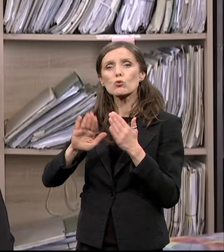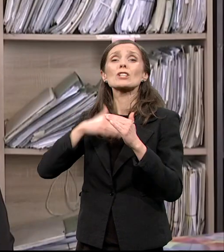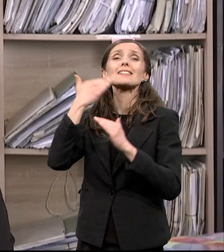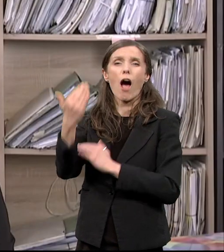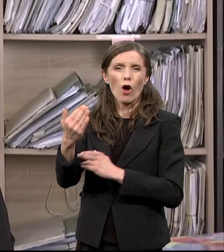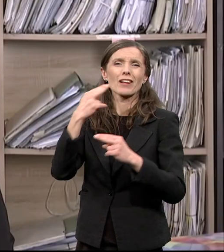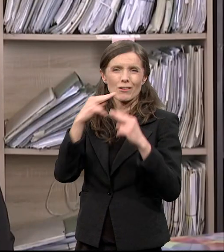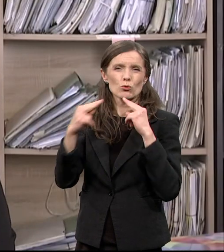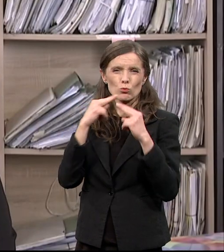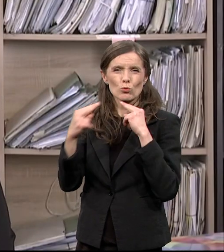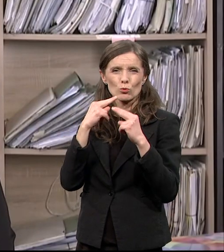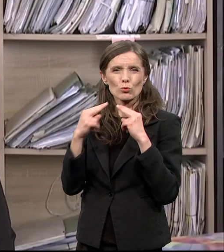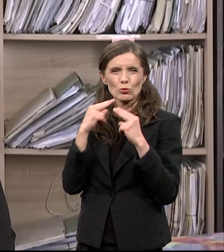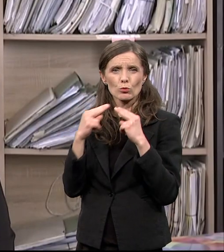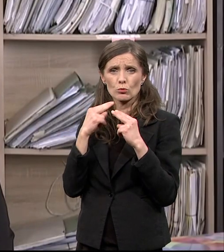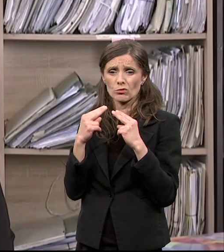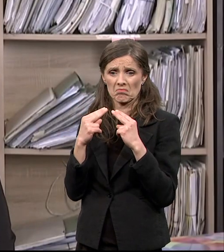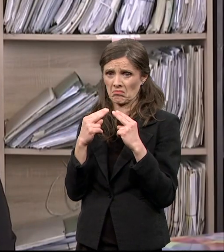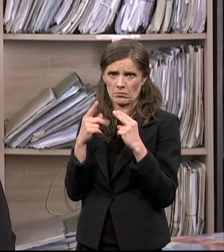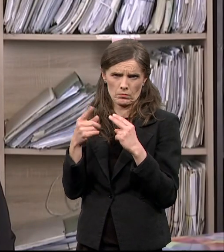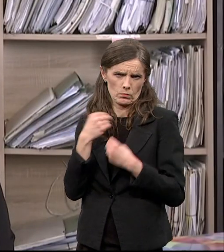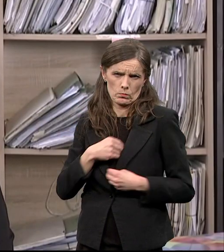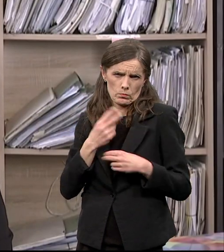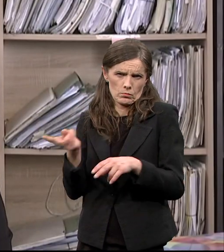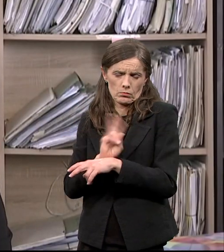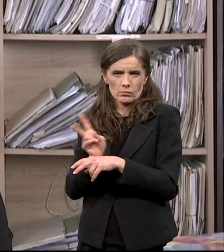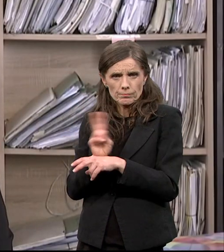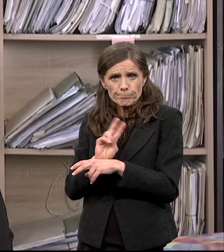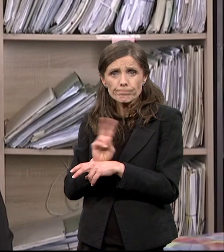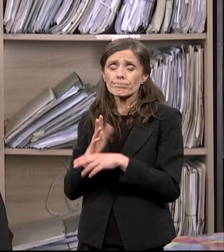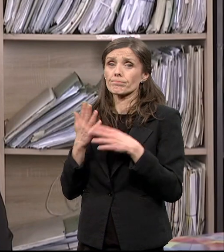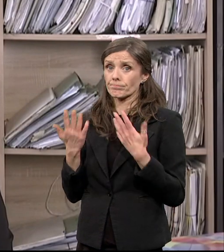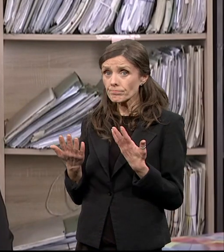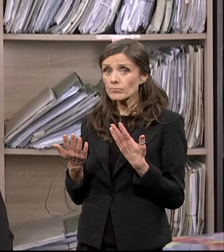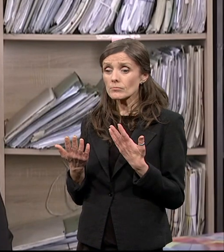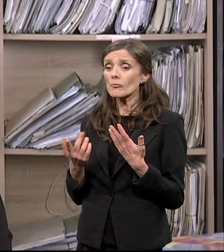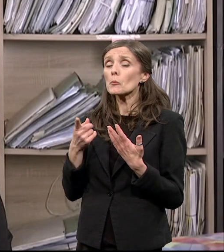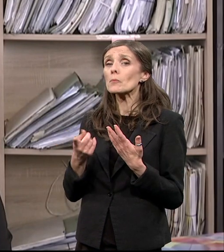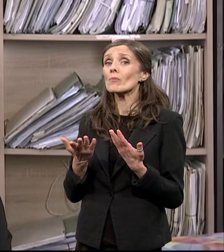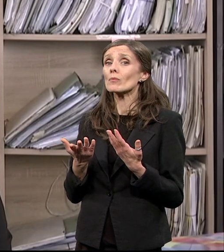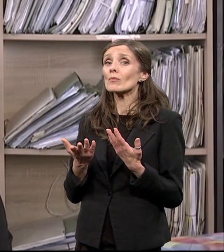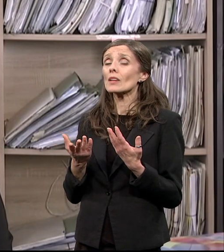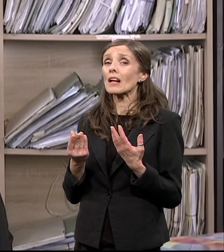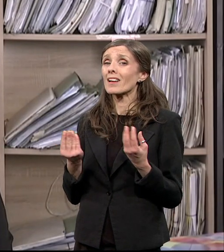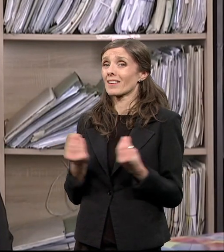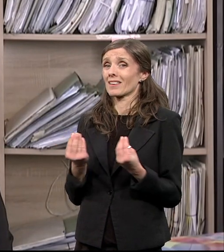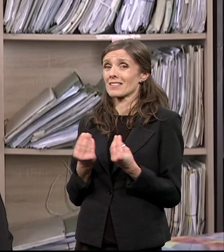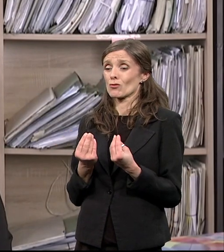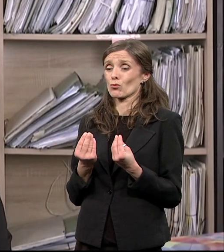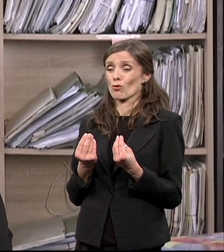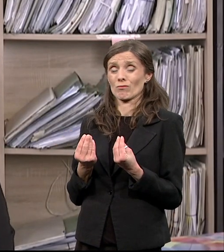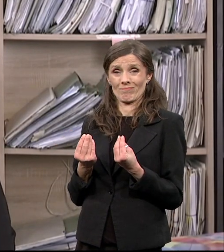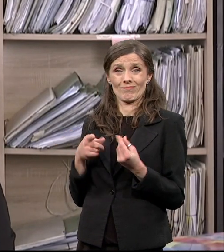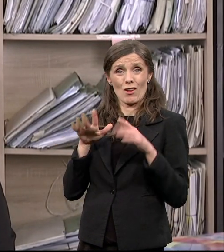postupak koji se vodi nakaradno, moram reći, i to iz razloga jer u ovakvim